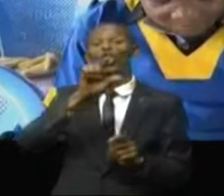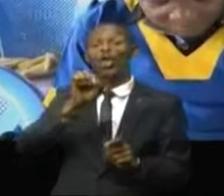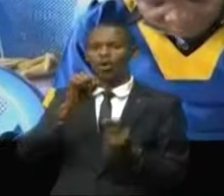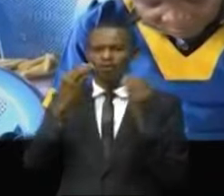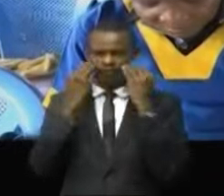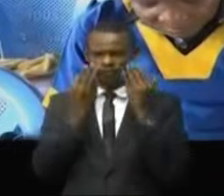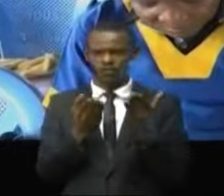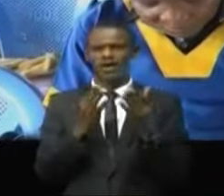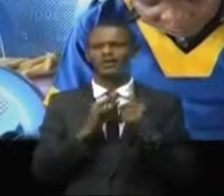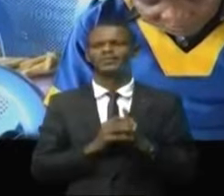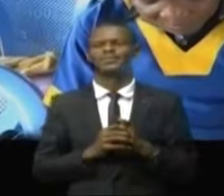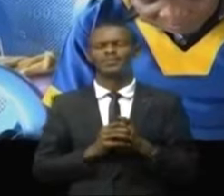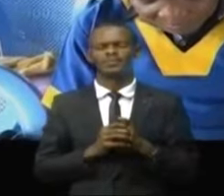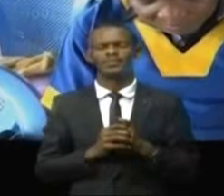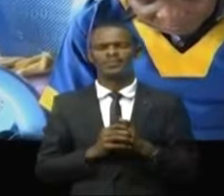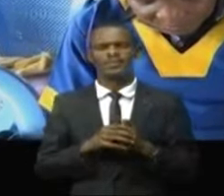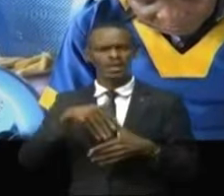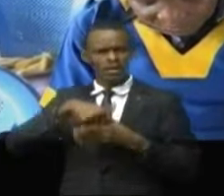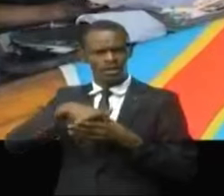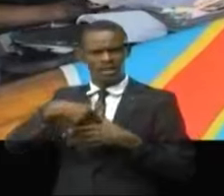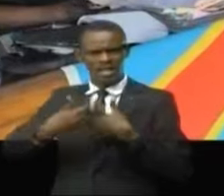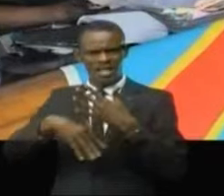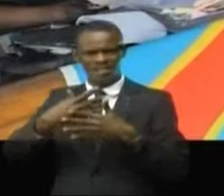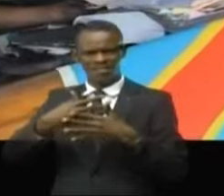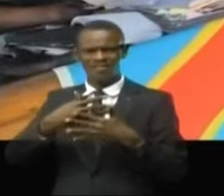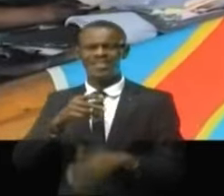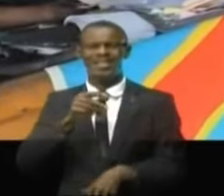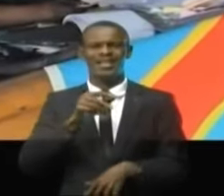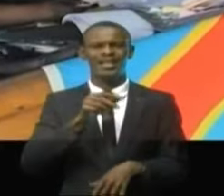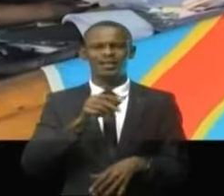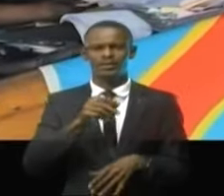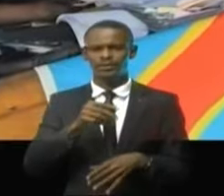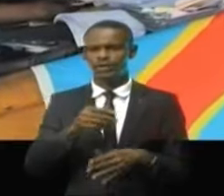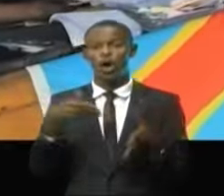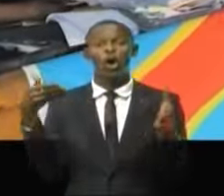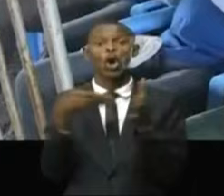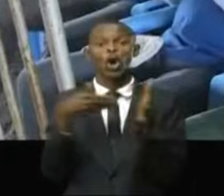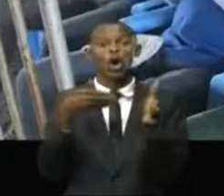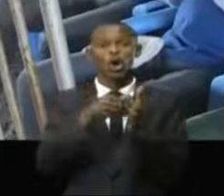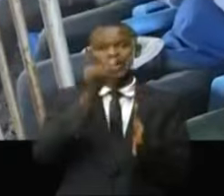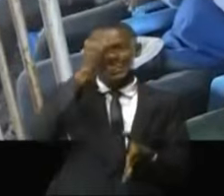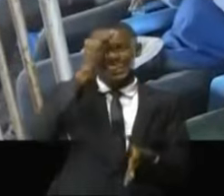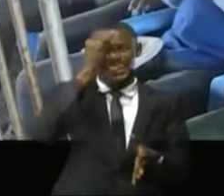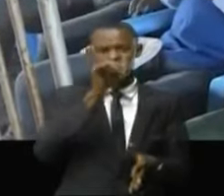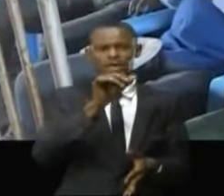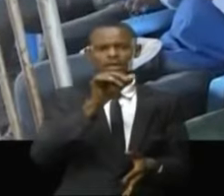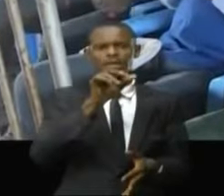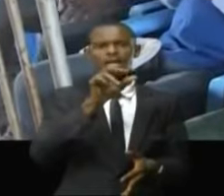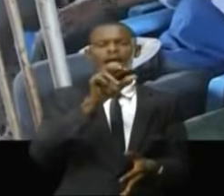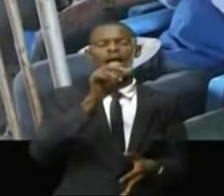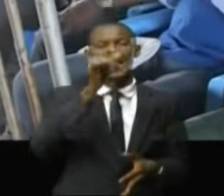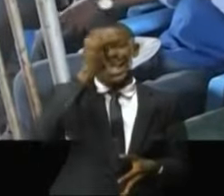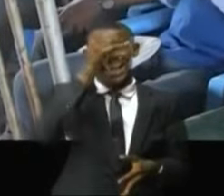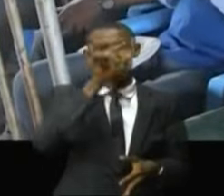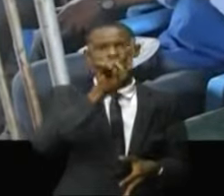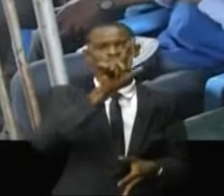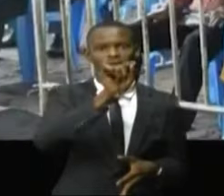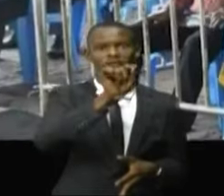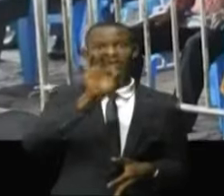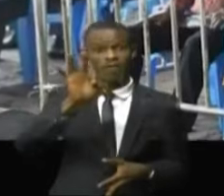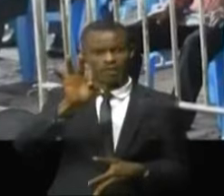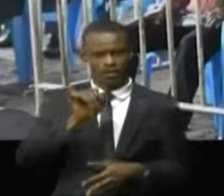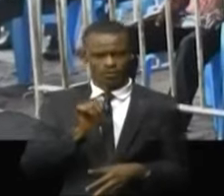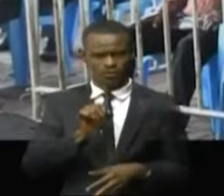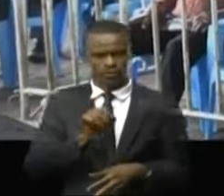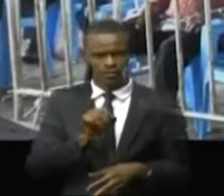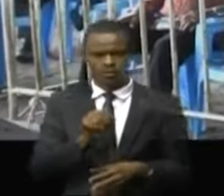à 29 prévenus poursuivis pour blanchiment de capitaux et financement du terrorisme, les préposés de l'État sont à la barre. À